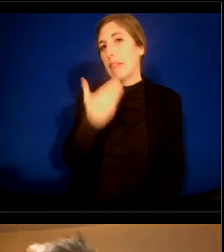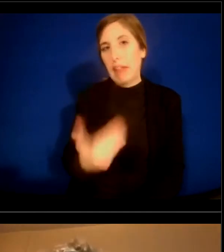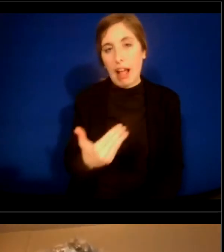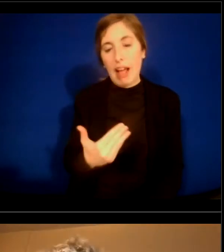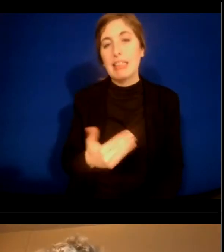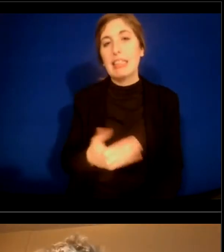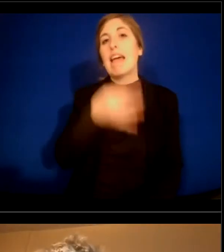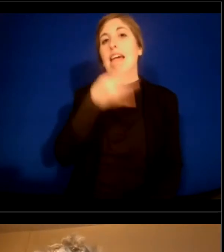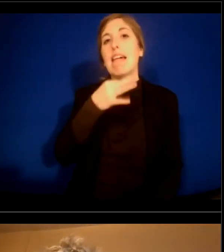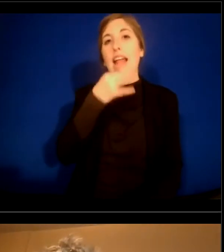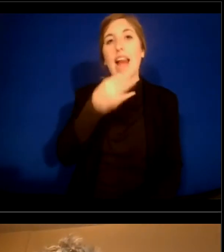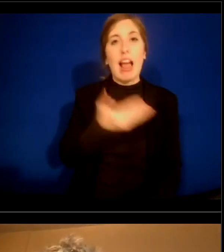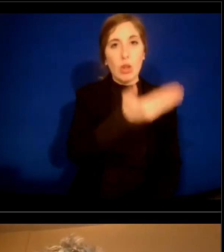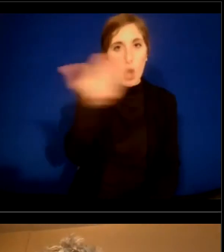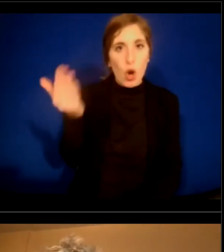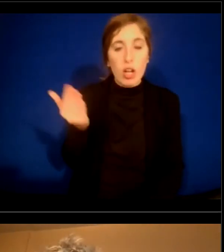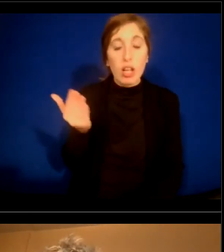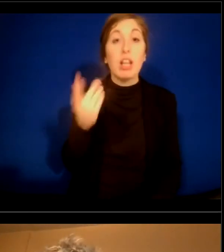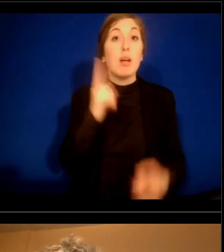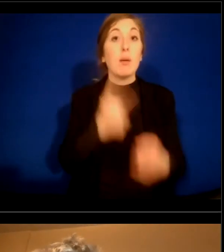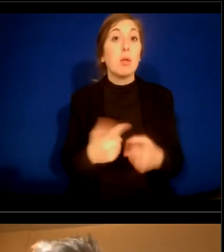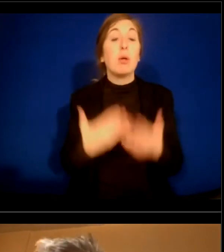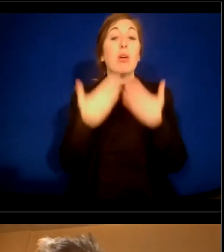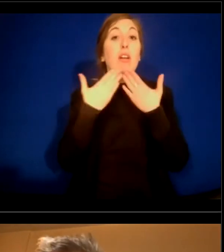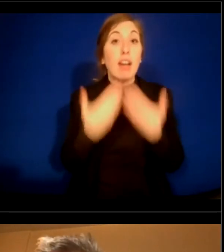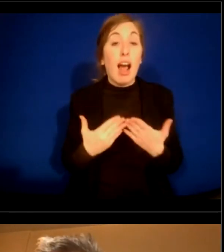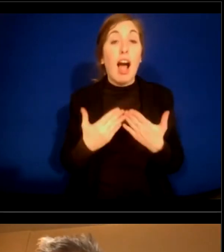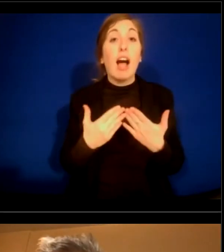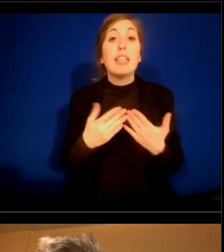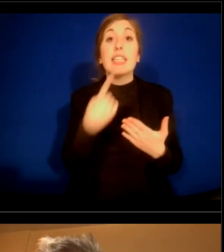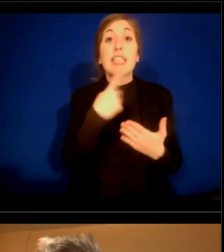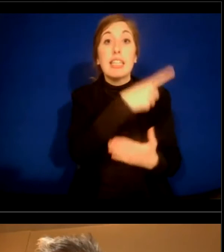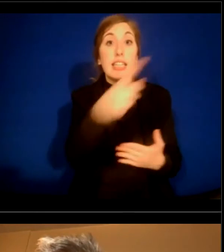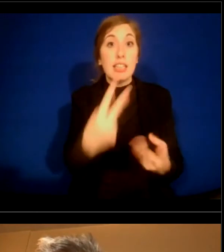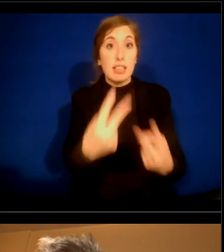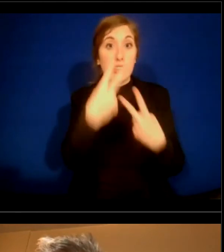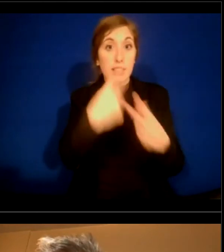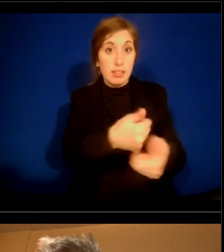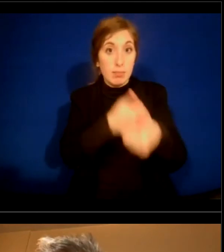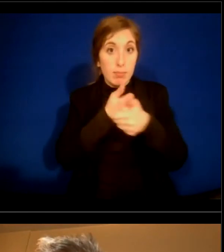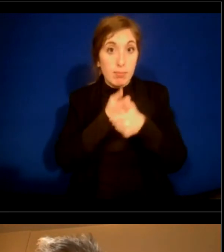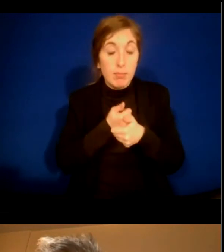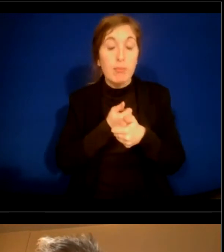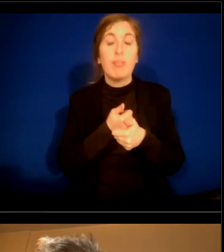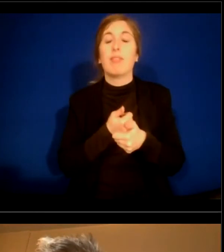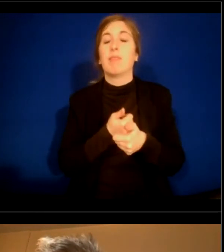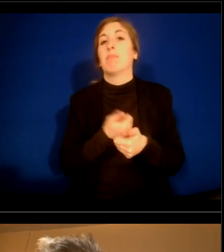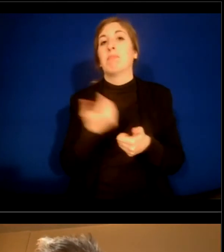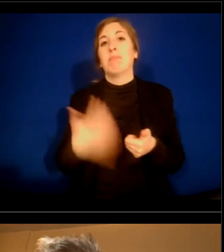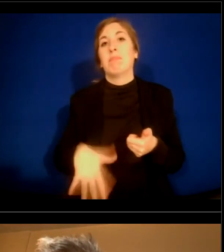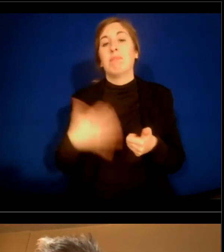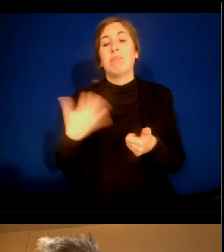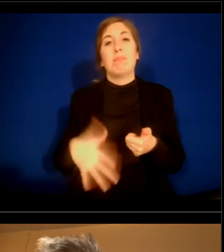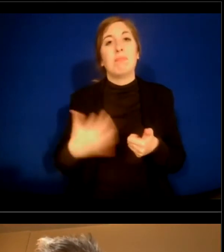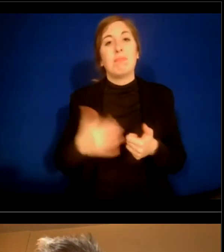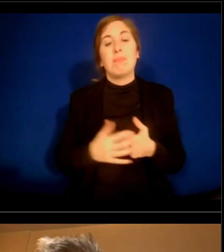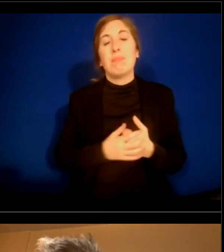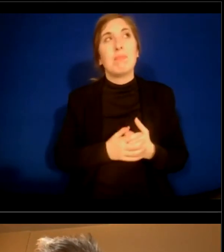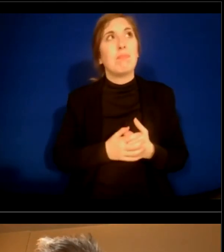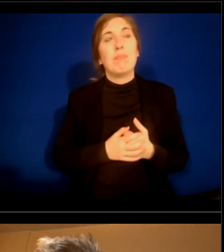insomma, un bel segnale di interesse, certamente, anche perché poi questa sera appunto